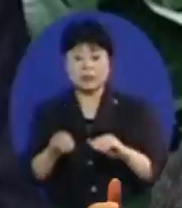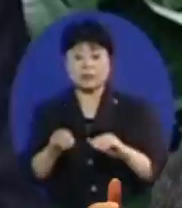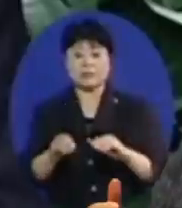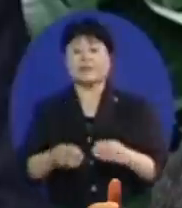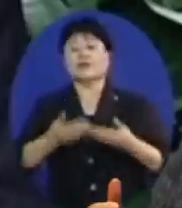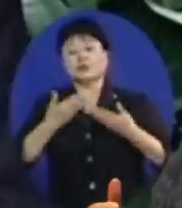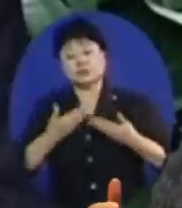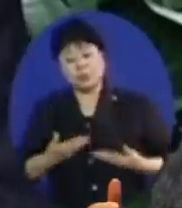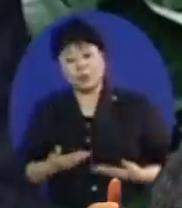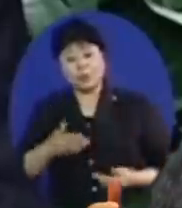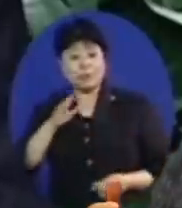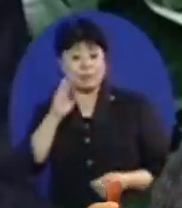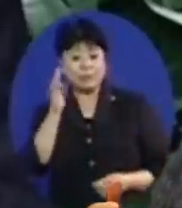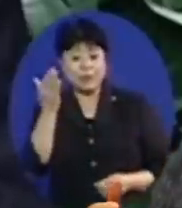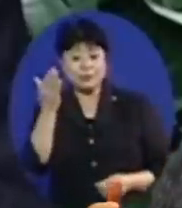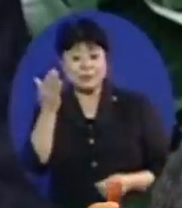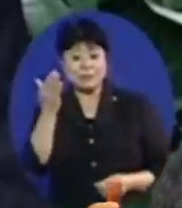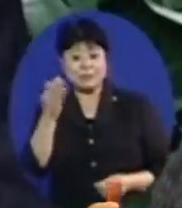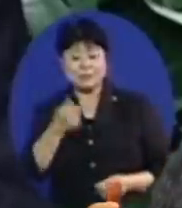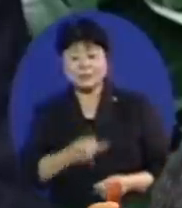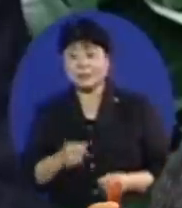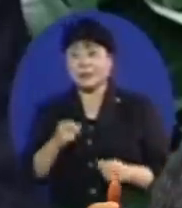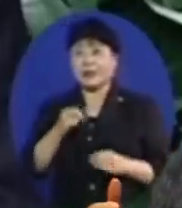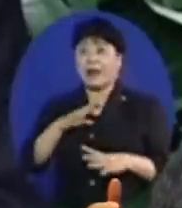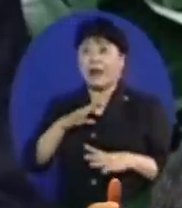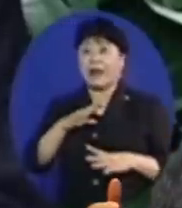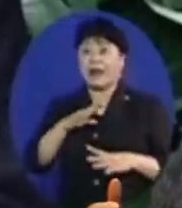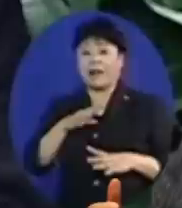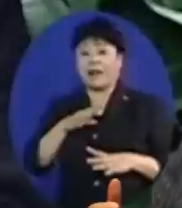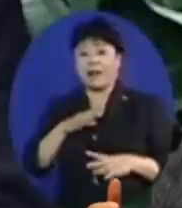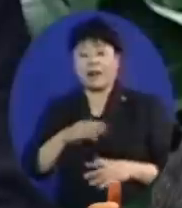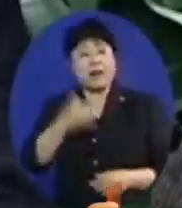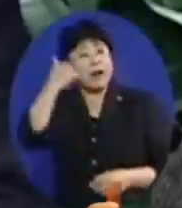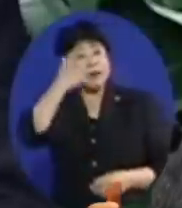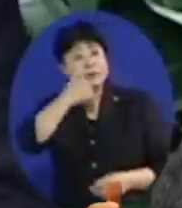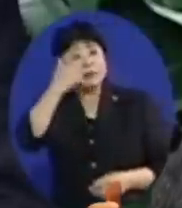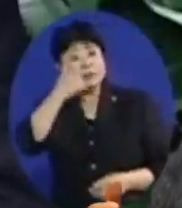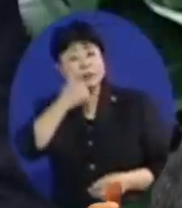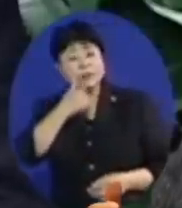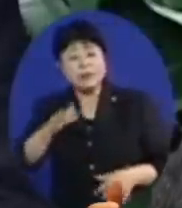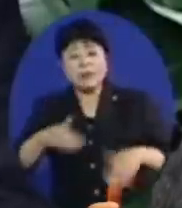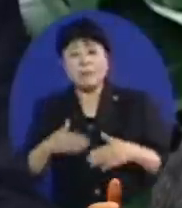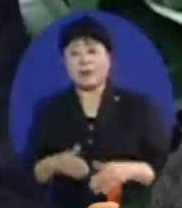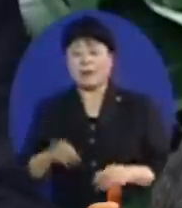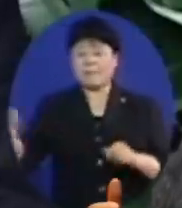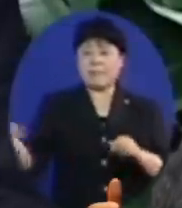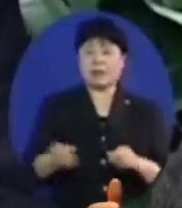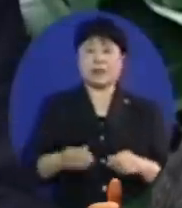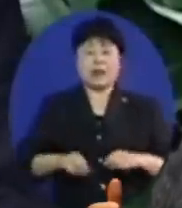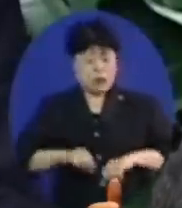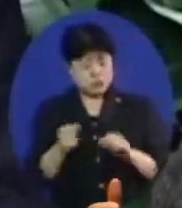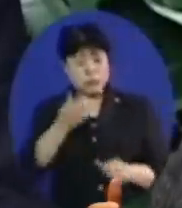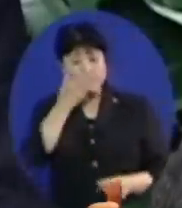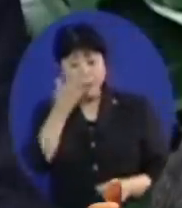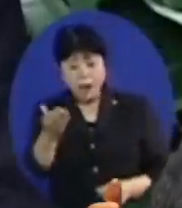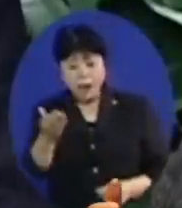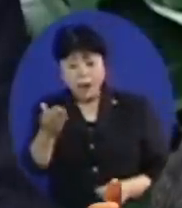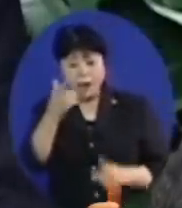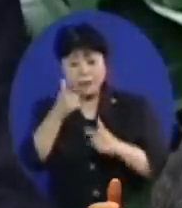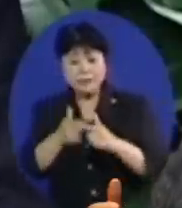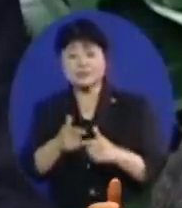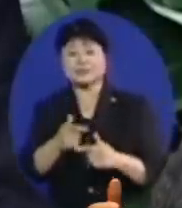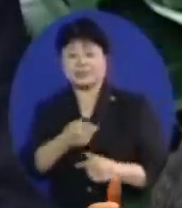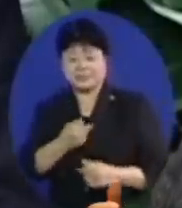잔잔해졌습니다. 제자들이 놀랐습니다. 야, 이 어떠한 분위기에 바람과 바다도 순종하는 거. 그때 예수님이 제자들을